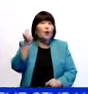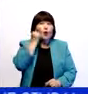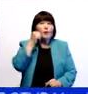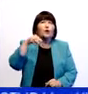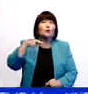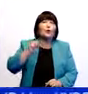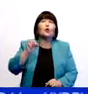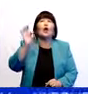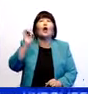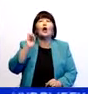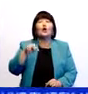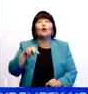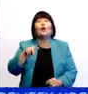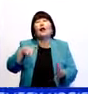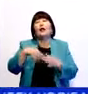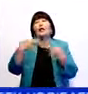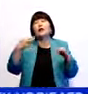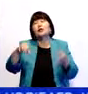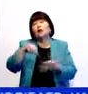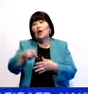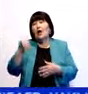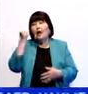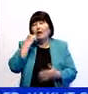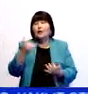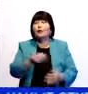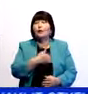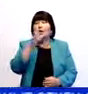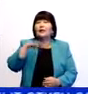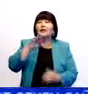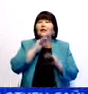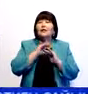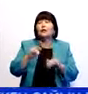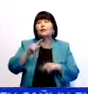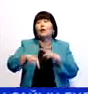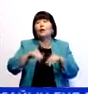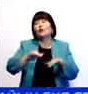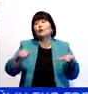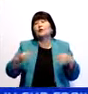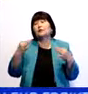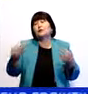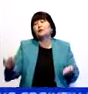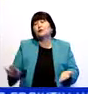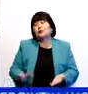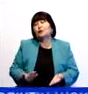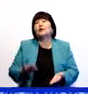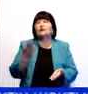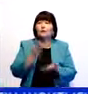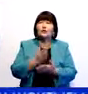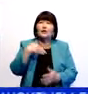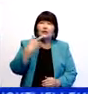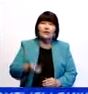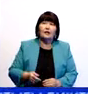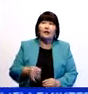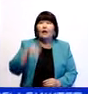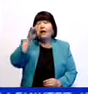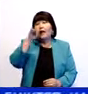Тула, Орел калаларын азат этүүгө атсалышкан. Қарияның бүгінгі тілегі ел тыныш болып, ұрпақ бейбіт өмірдің бесігінде тербелсе дейді. Қазақта